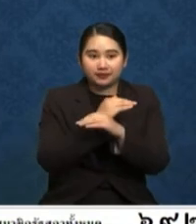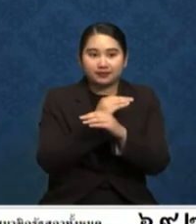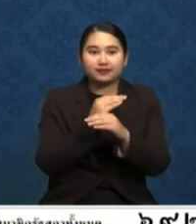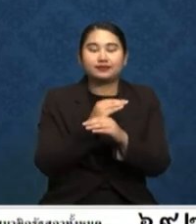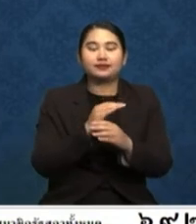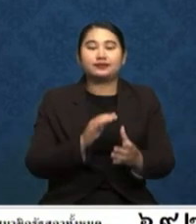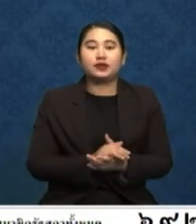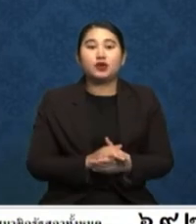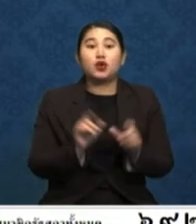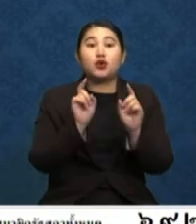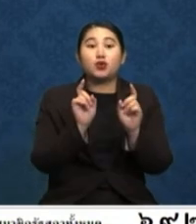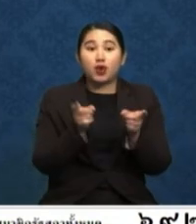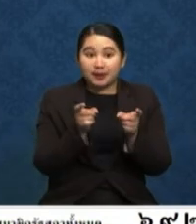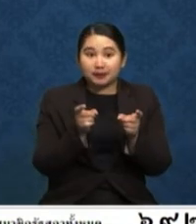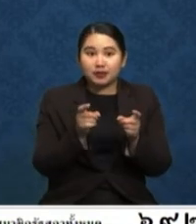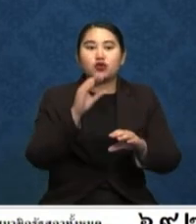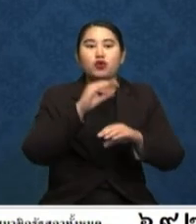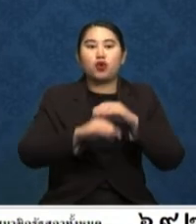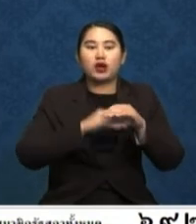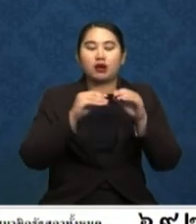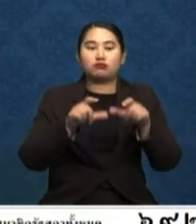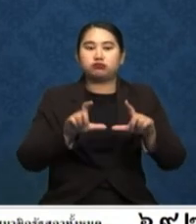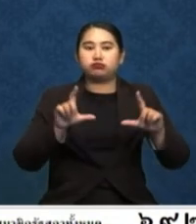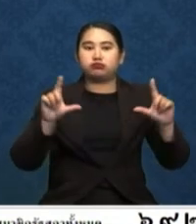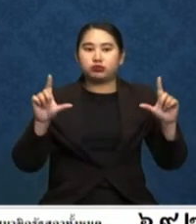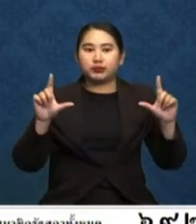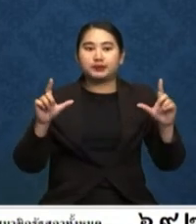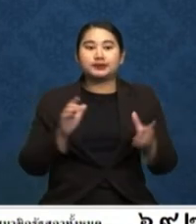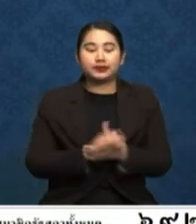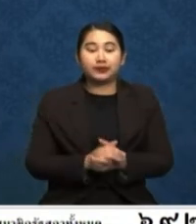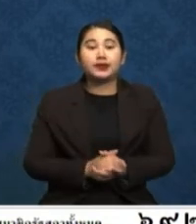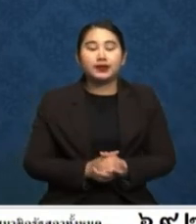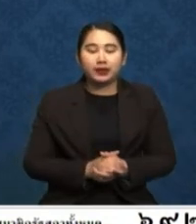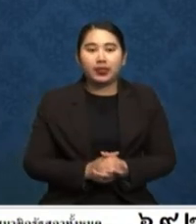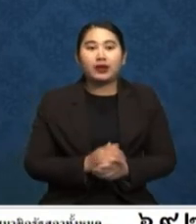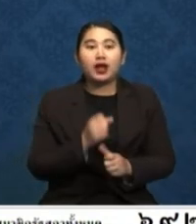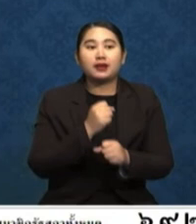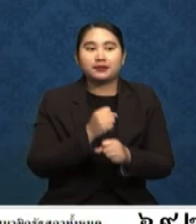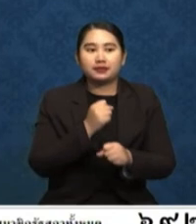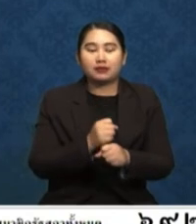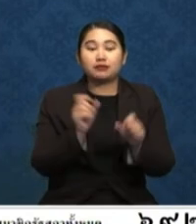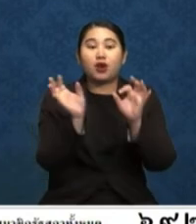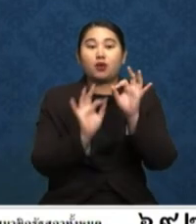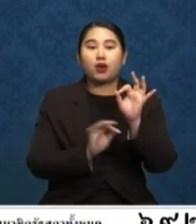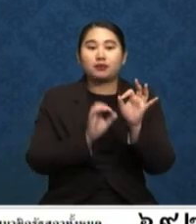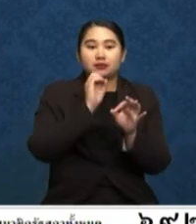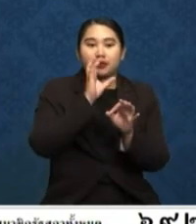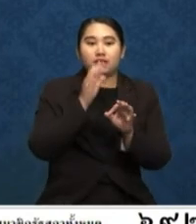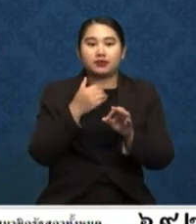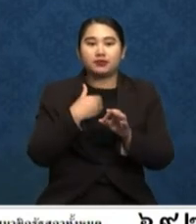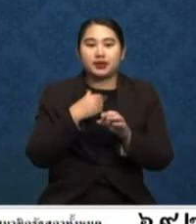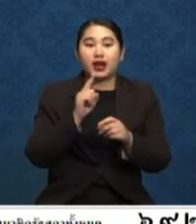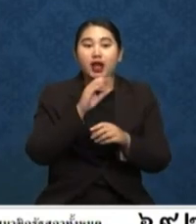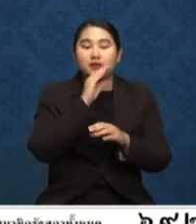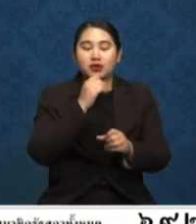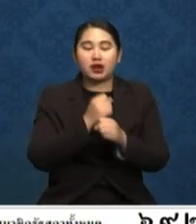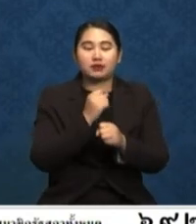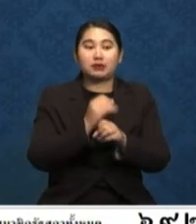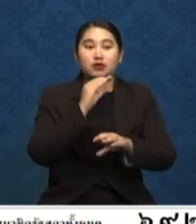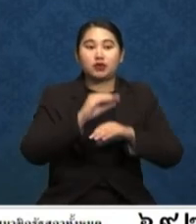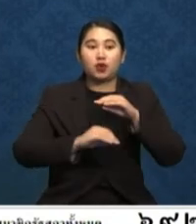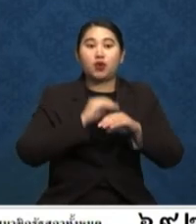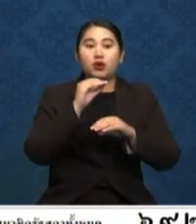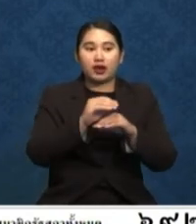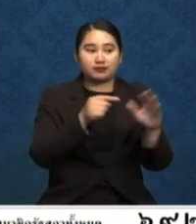ใหญ่วงเล็บเมกะโปรเจคอย่างต่อเนื่องรวมถึงมีข้อความที่บอกว่าขับเคลื่อนโครงการ Land